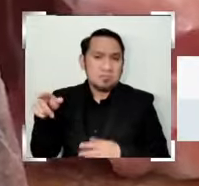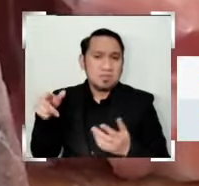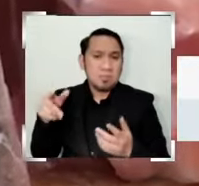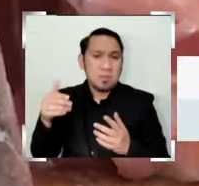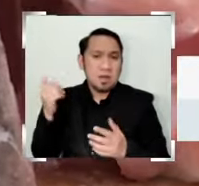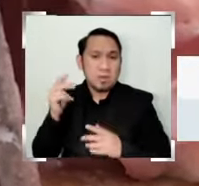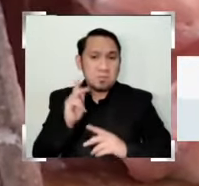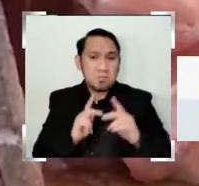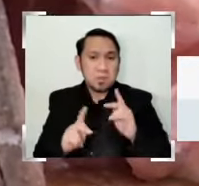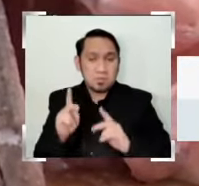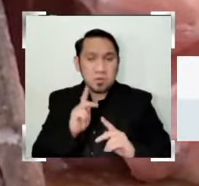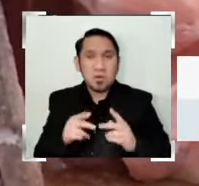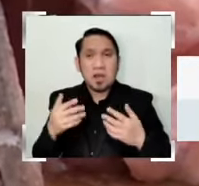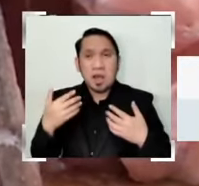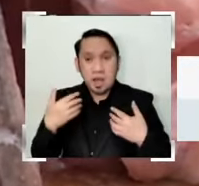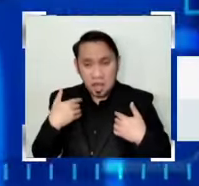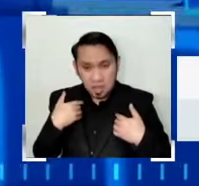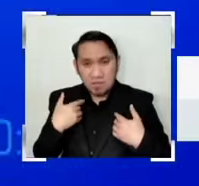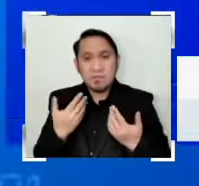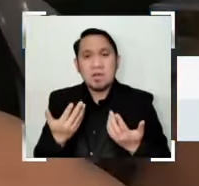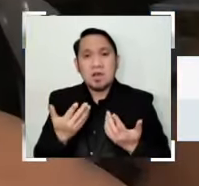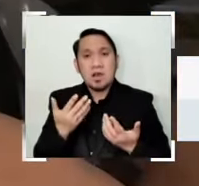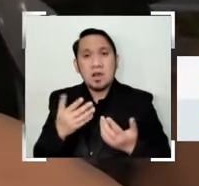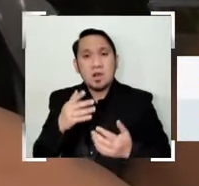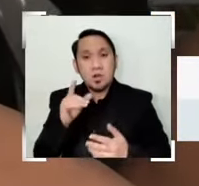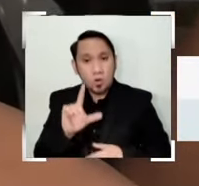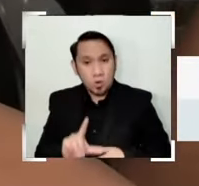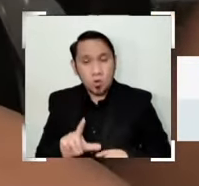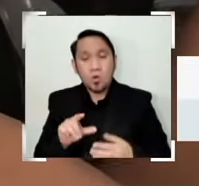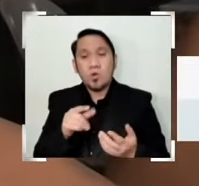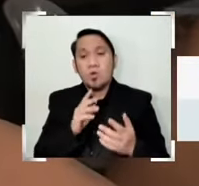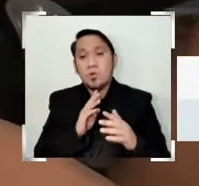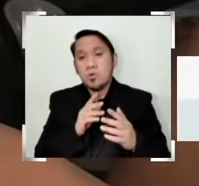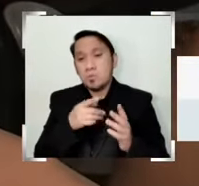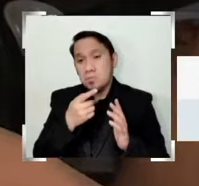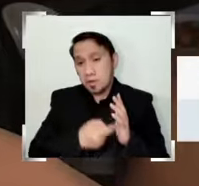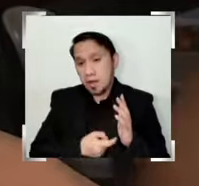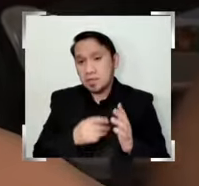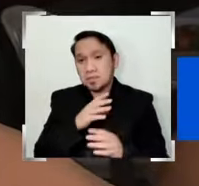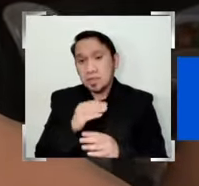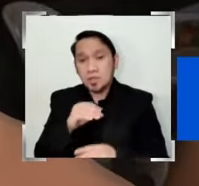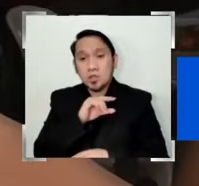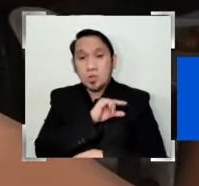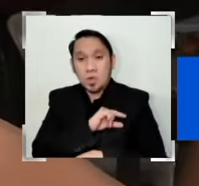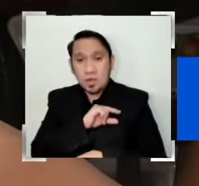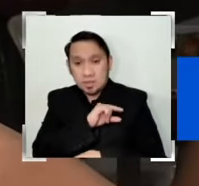mababa ang presyo at pasado sa quality standard. Medyo malaki ang tipid dyan kasi